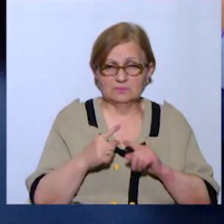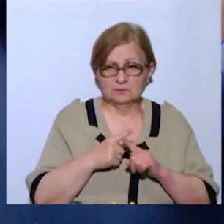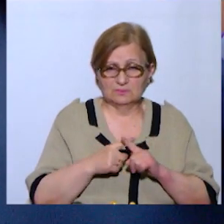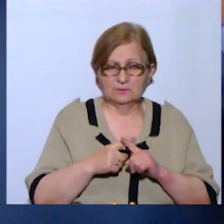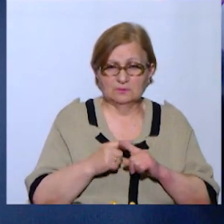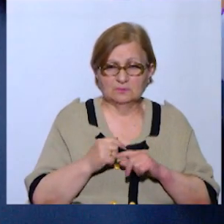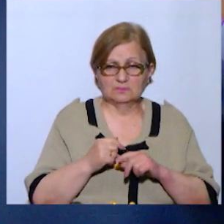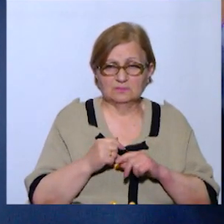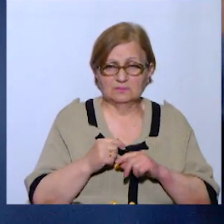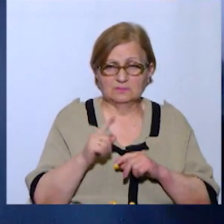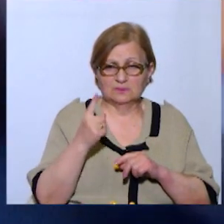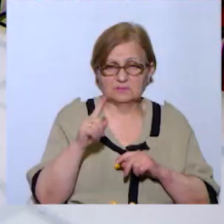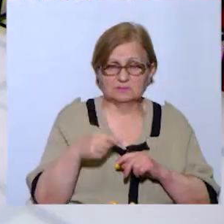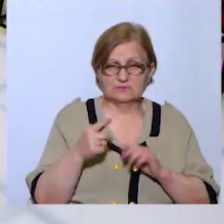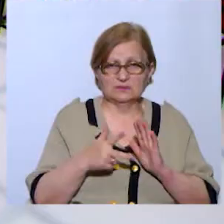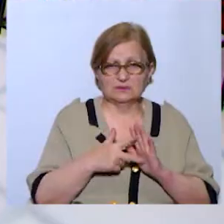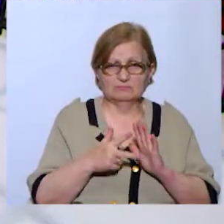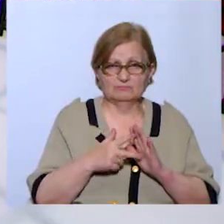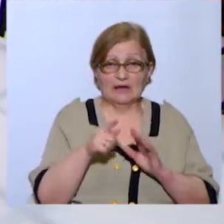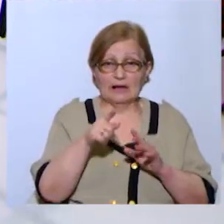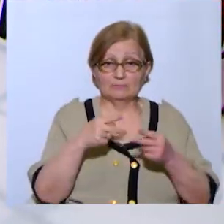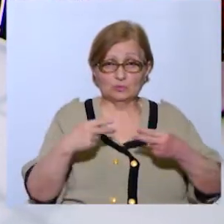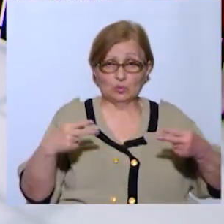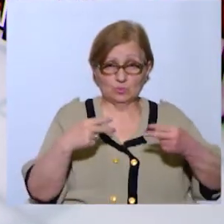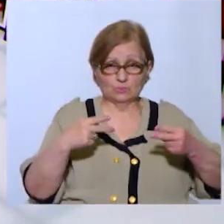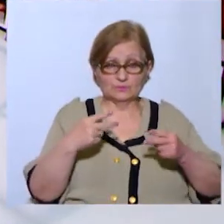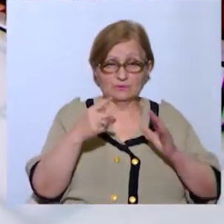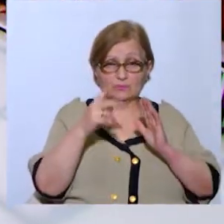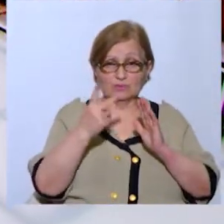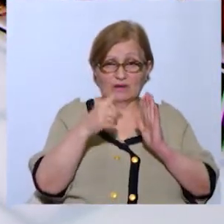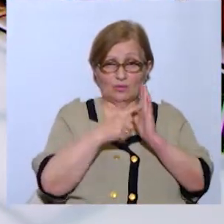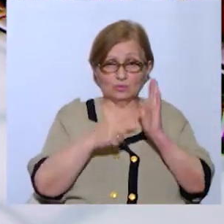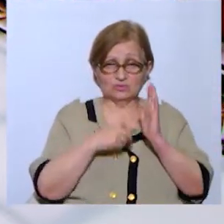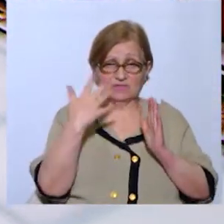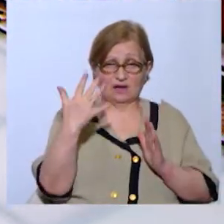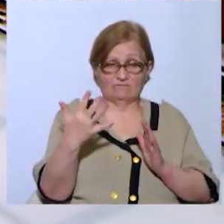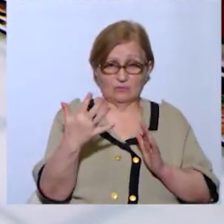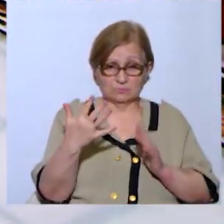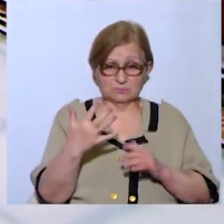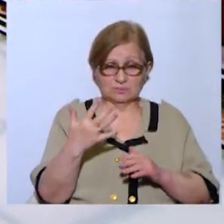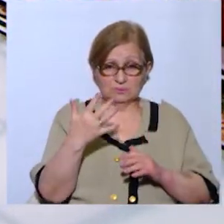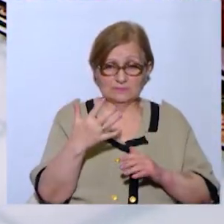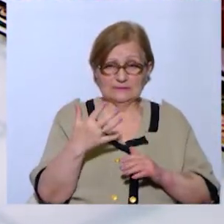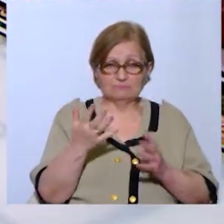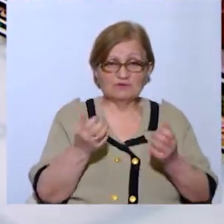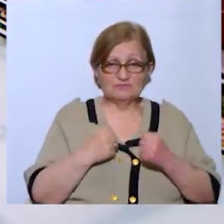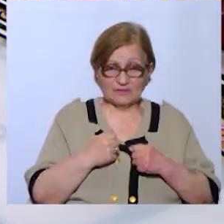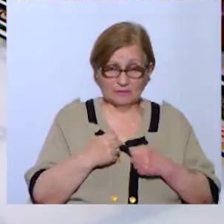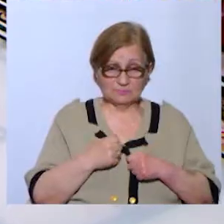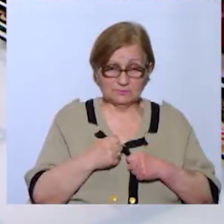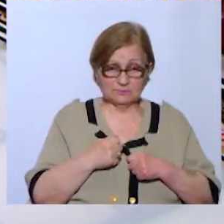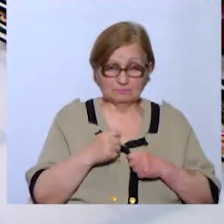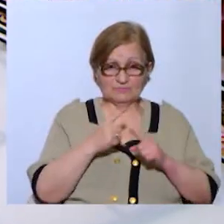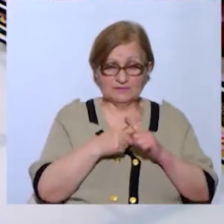+ 1.8. ამ ტოლობის 5-ზე გაყოფით მიიღება რომ